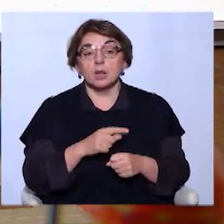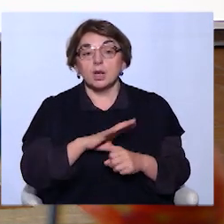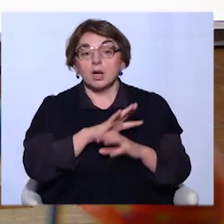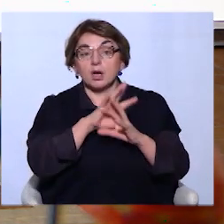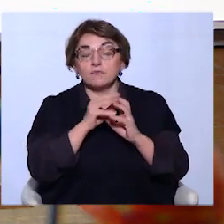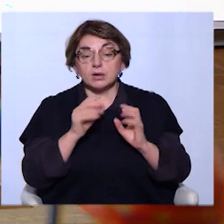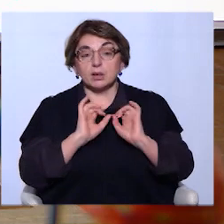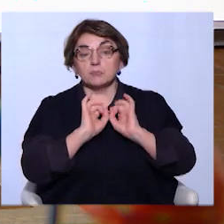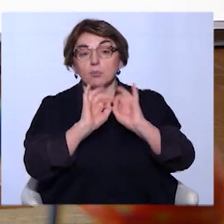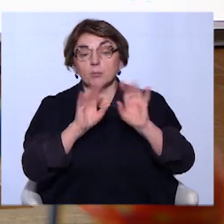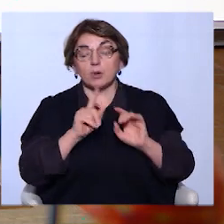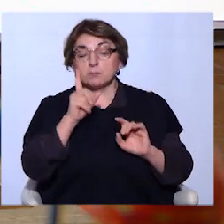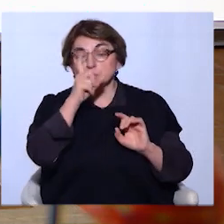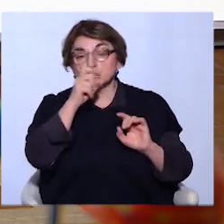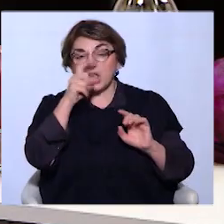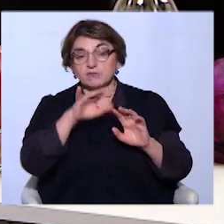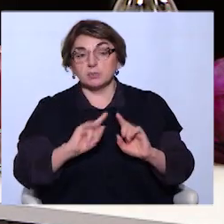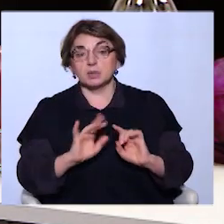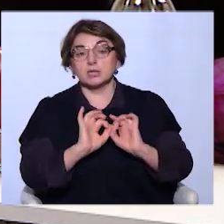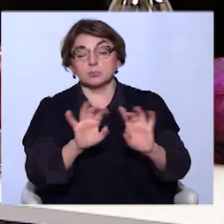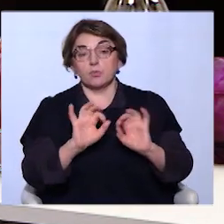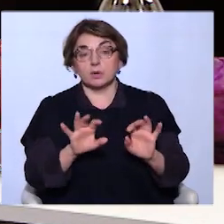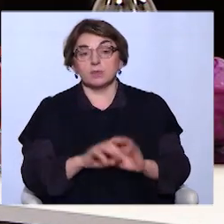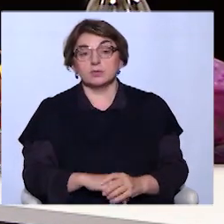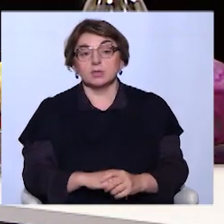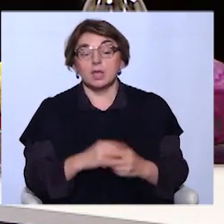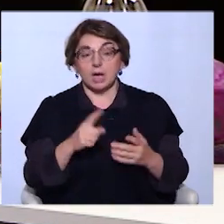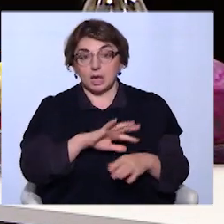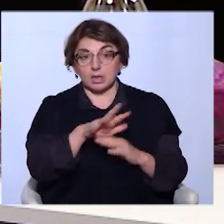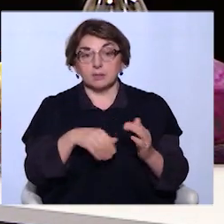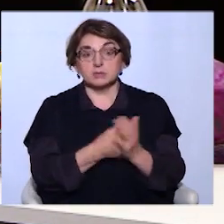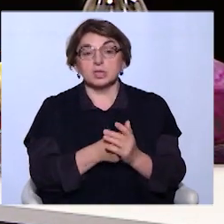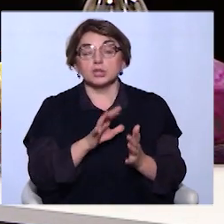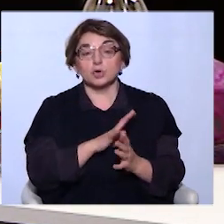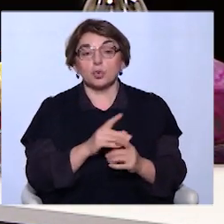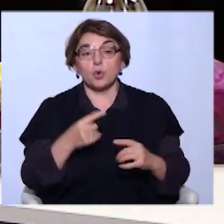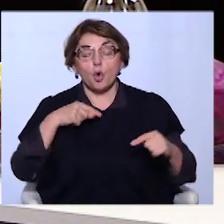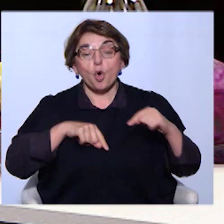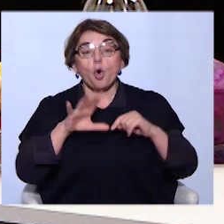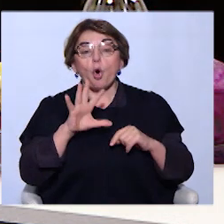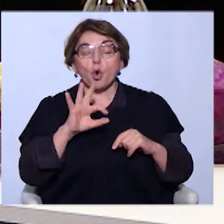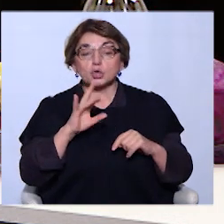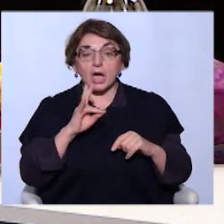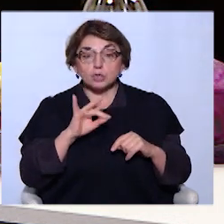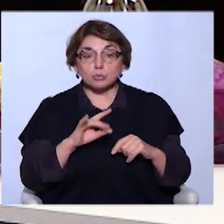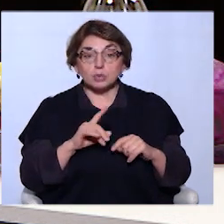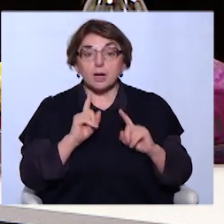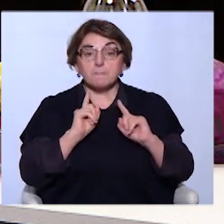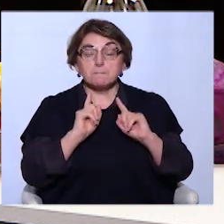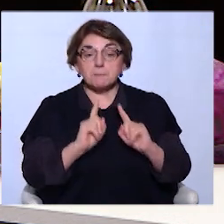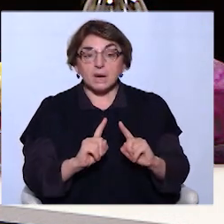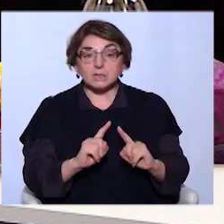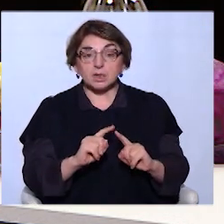ყველა მიმოხილული მჟავა, რაზეც ვისაუბრეთ აქამდე, იყო ორგანული მჟავები, მაგრამ